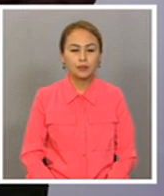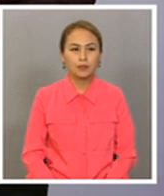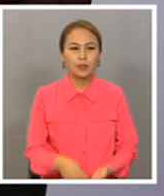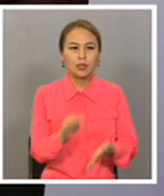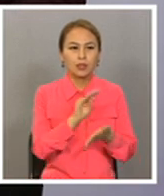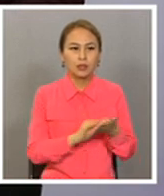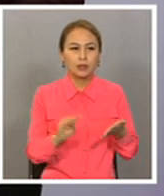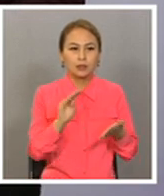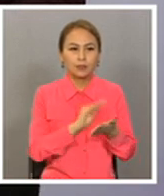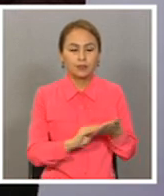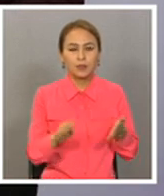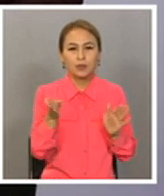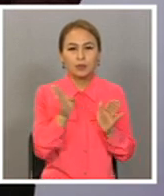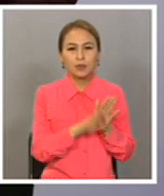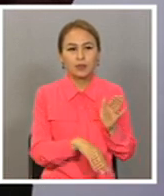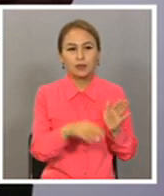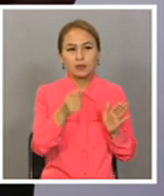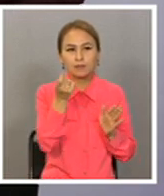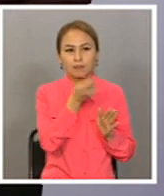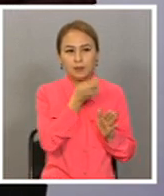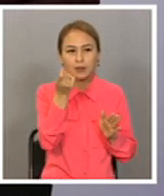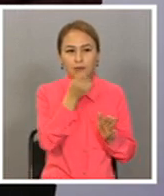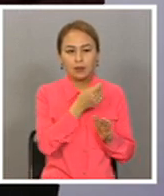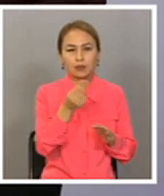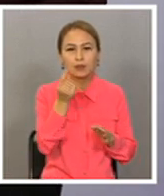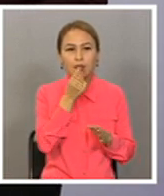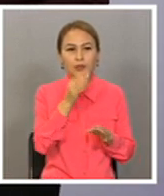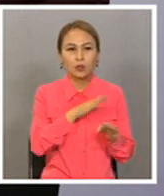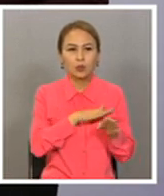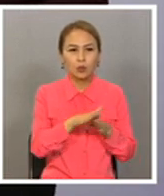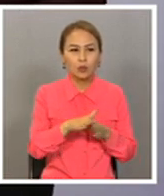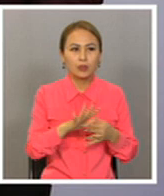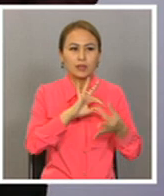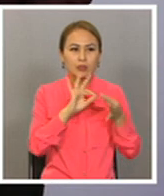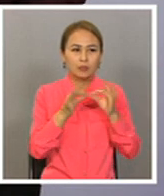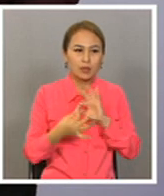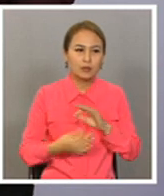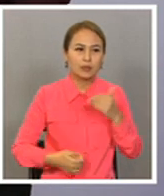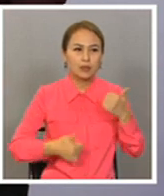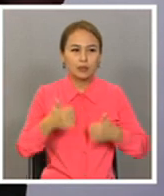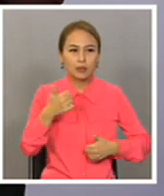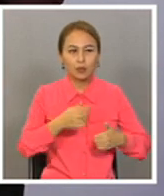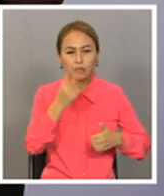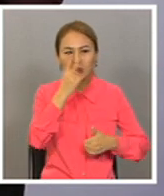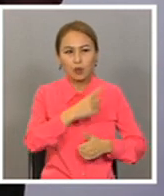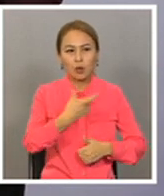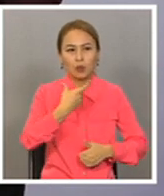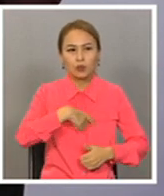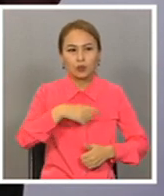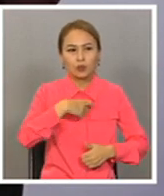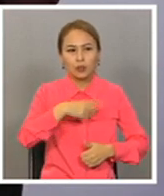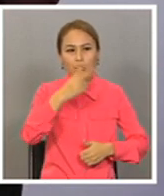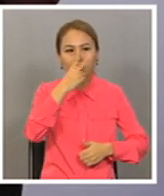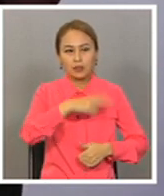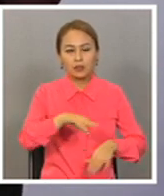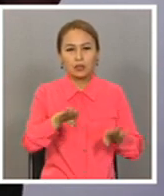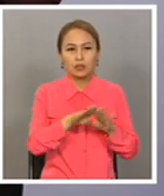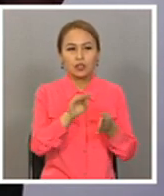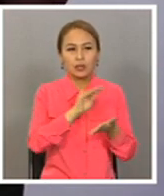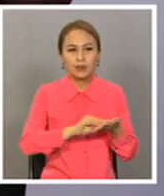Шығармадағы дәнсіз бидай мен дәні толық бидай сипатын салыстыра отырып, өз